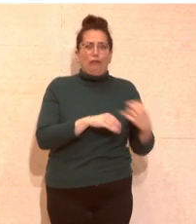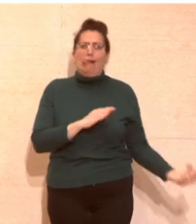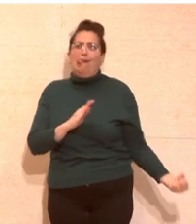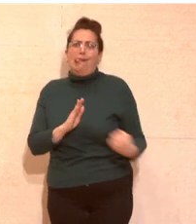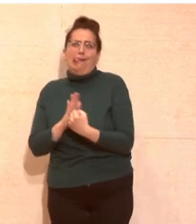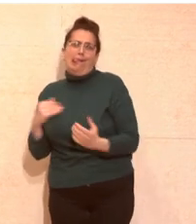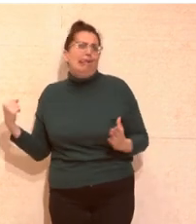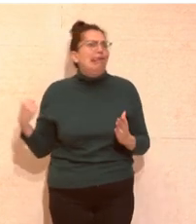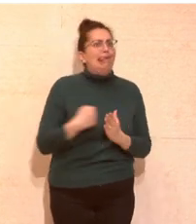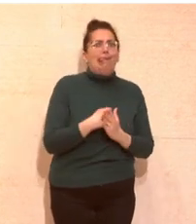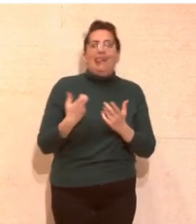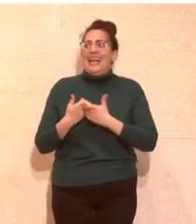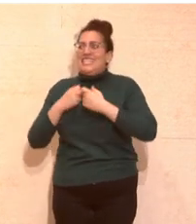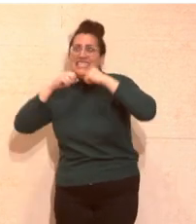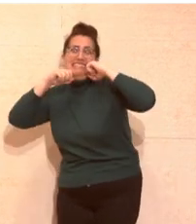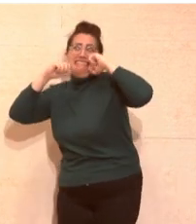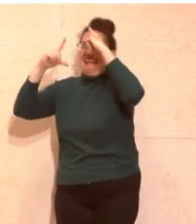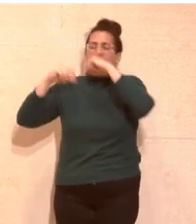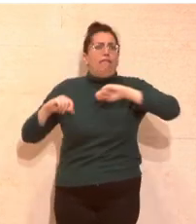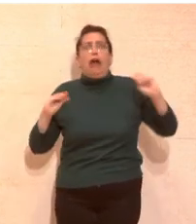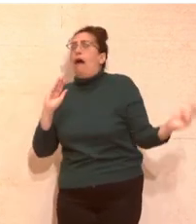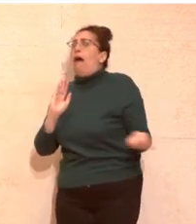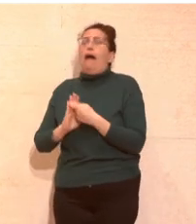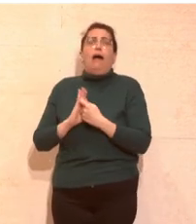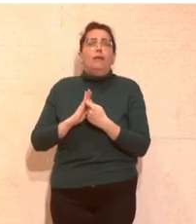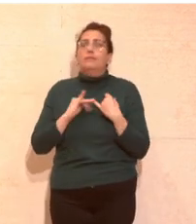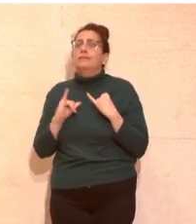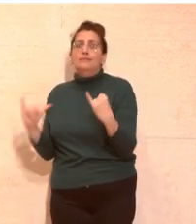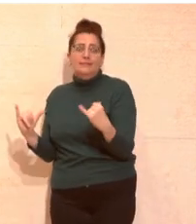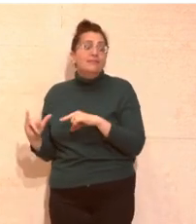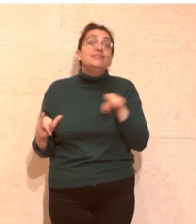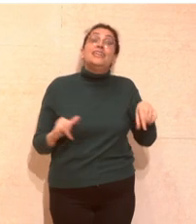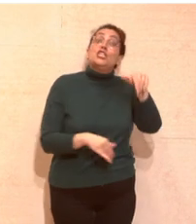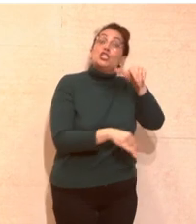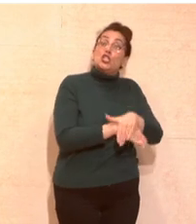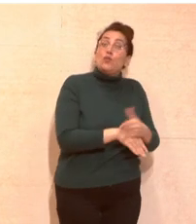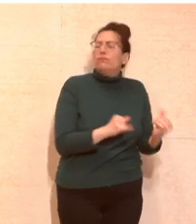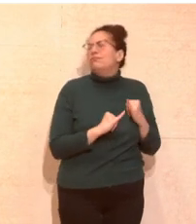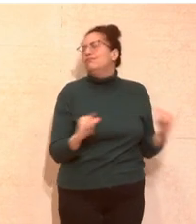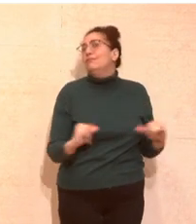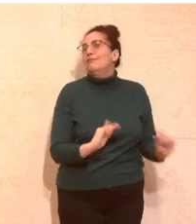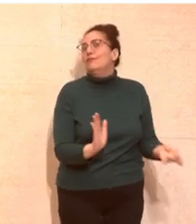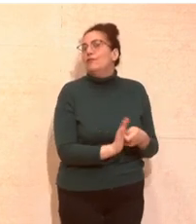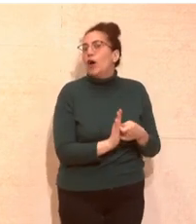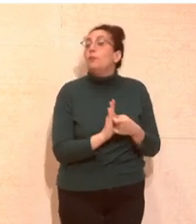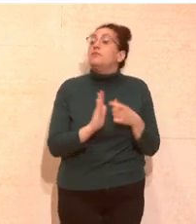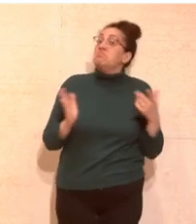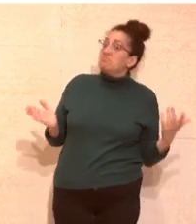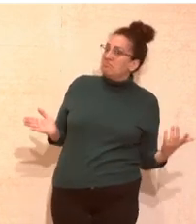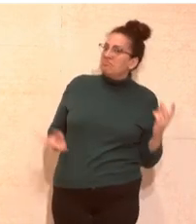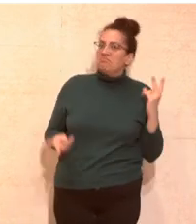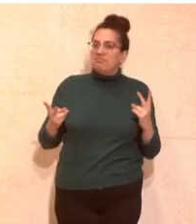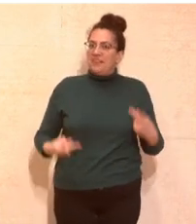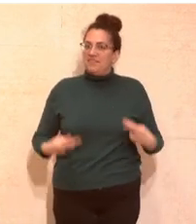extrêmes du matin, extrêmes du soir, et qui vont, de ce fait, avoir probablement tout au long de leur vie des freins un peu, soit dans la